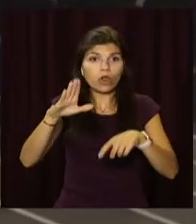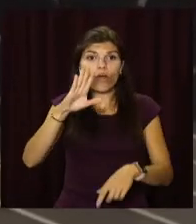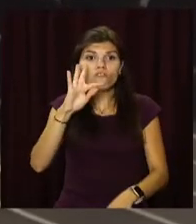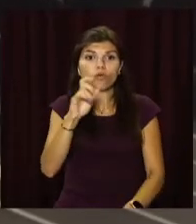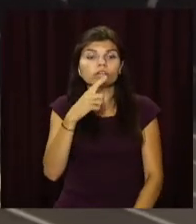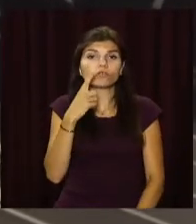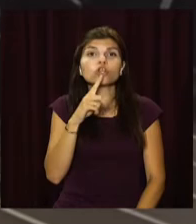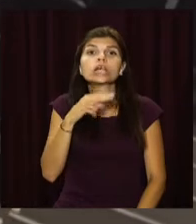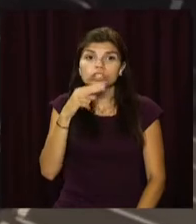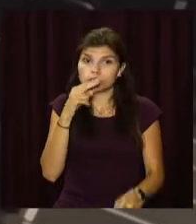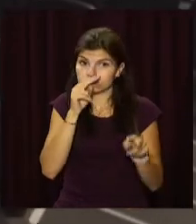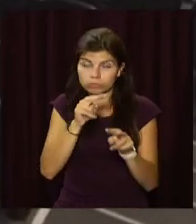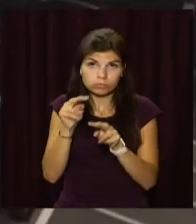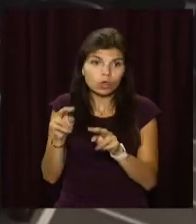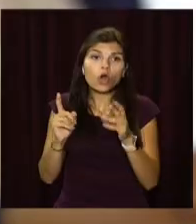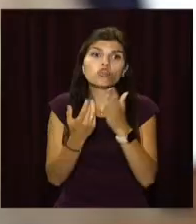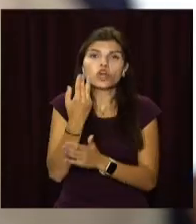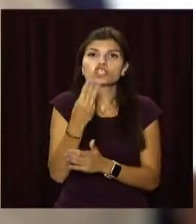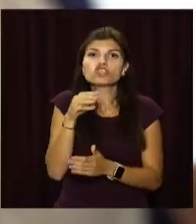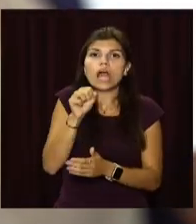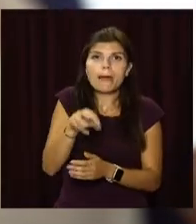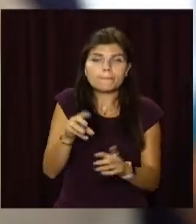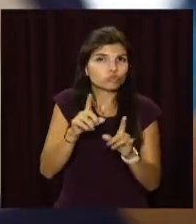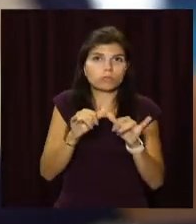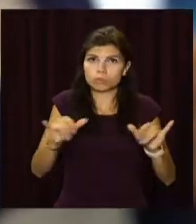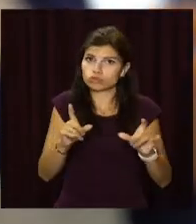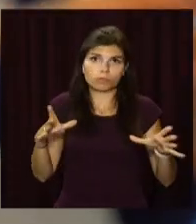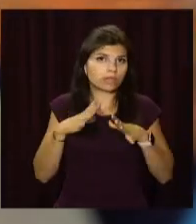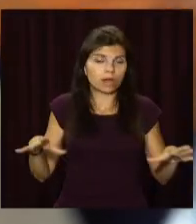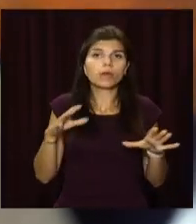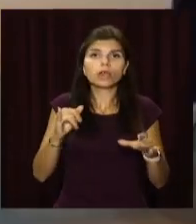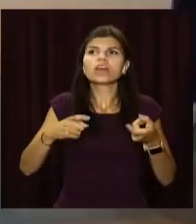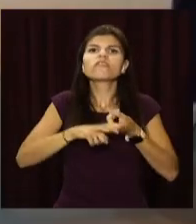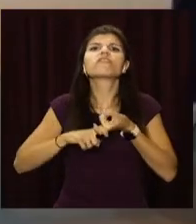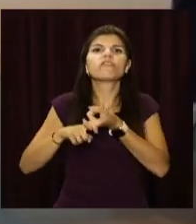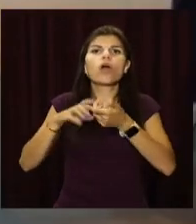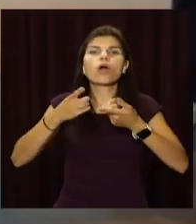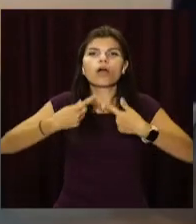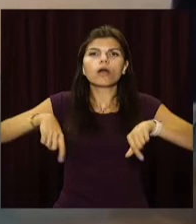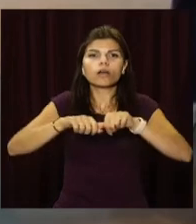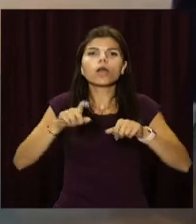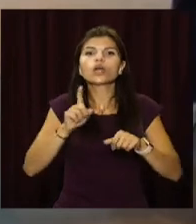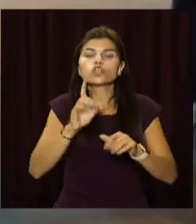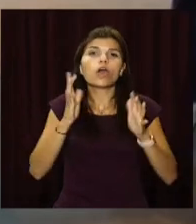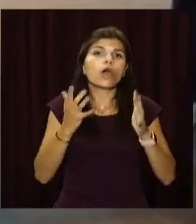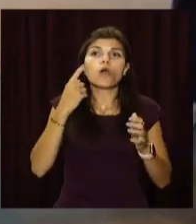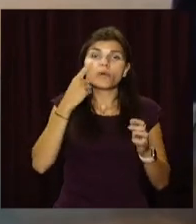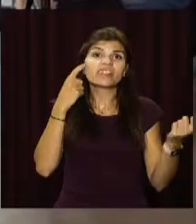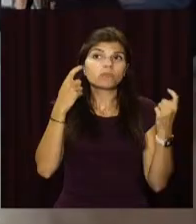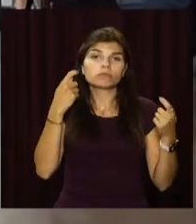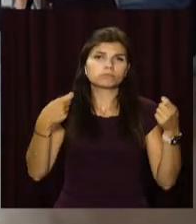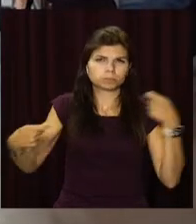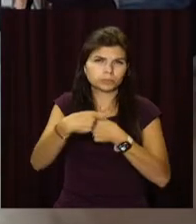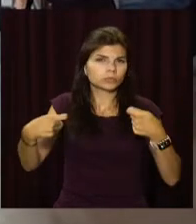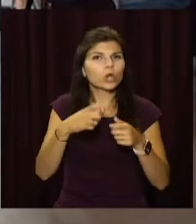наголосили, що уважно стежать за поширенням нового штаму та взаємодіють із країнами-членами організації задля оперативного збору інформації.